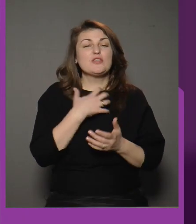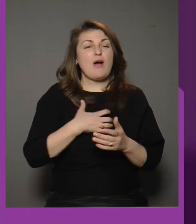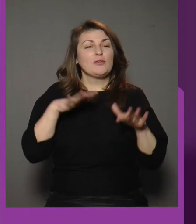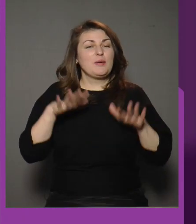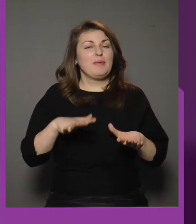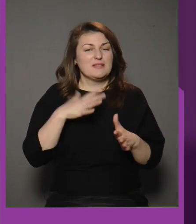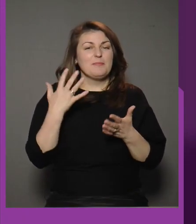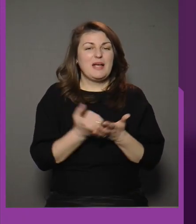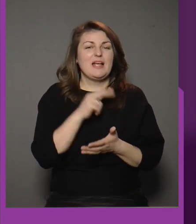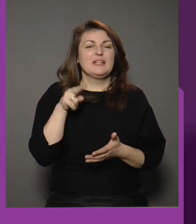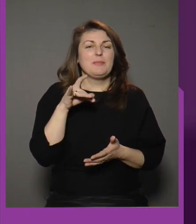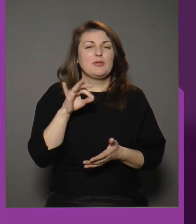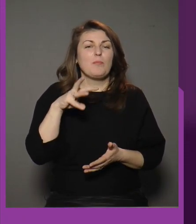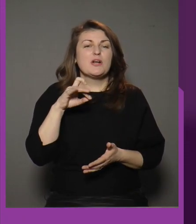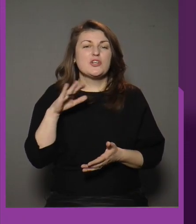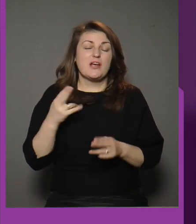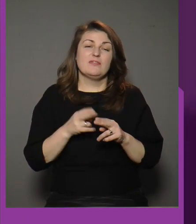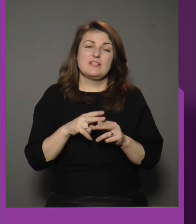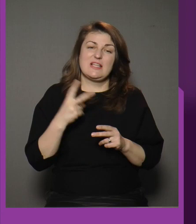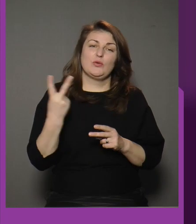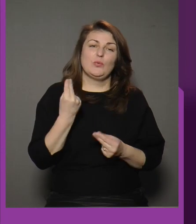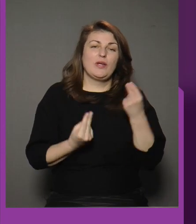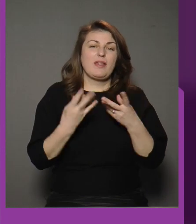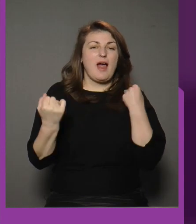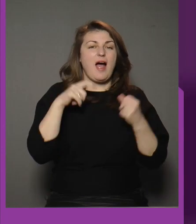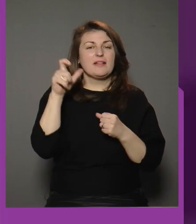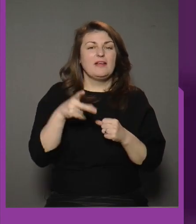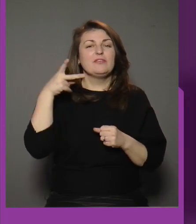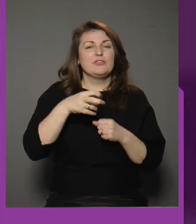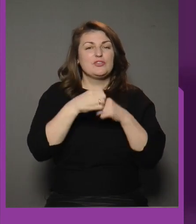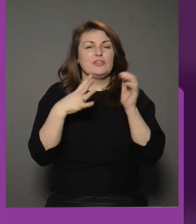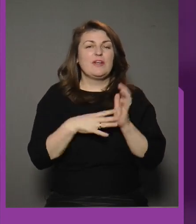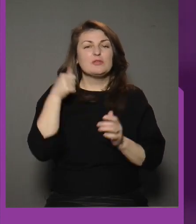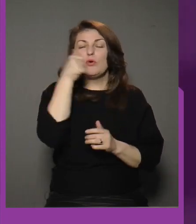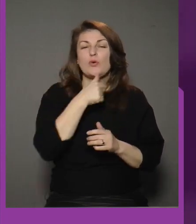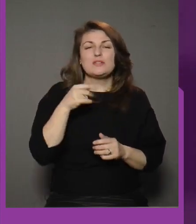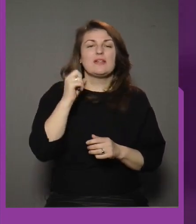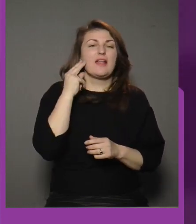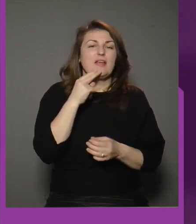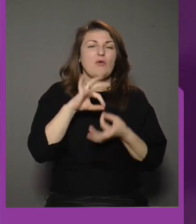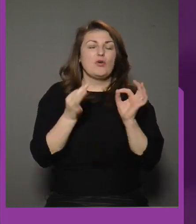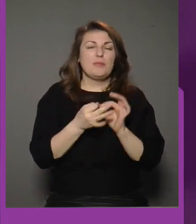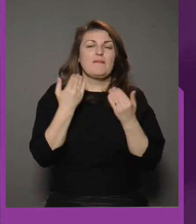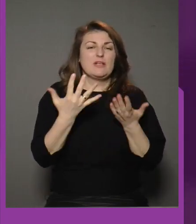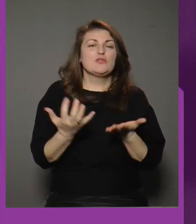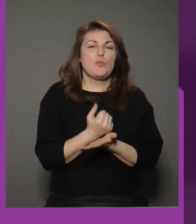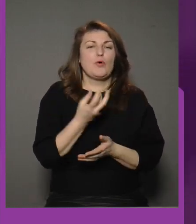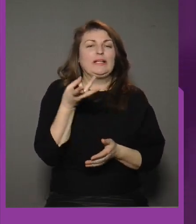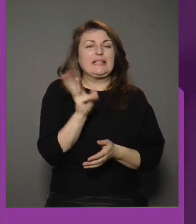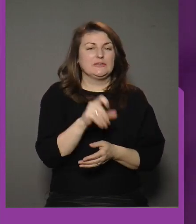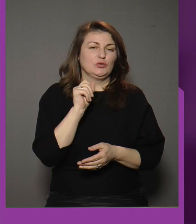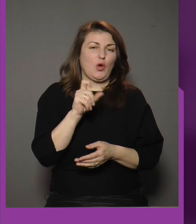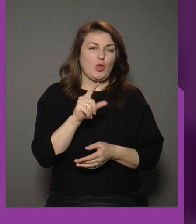виборов Дмитро Мажаєв. Це другі ігри для атлета. В 2019 році на Дефлімпіаді він здобув 3